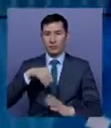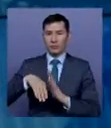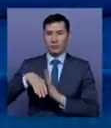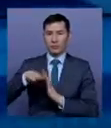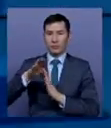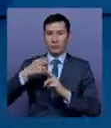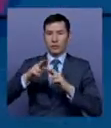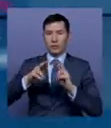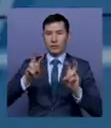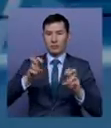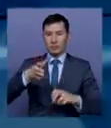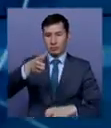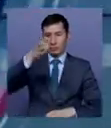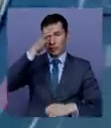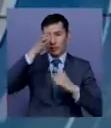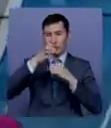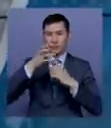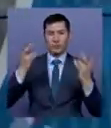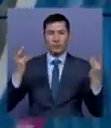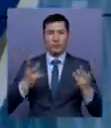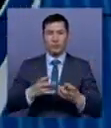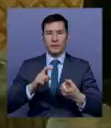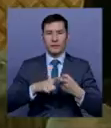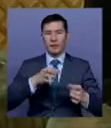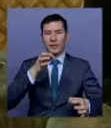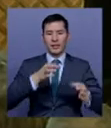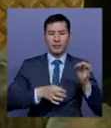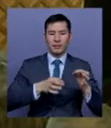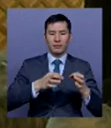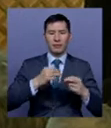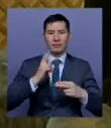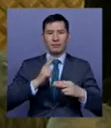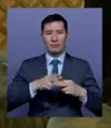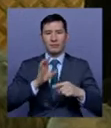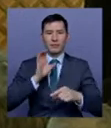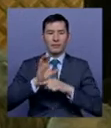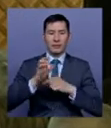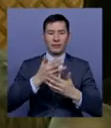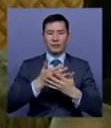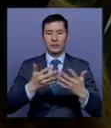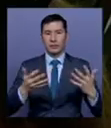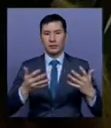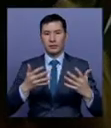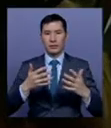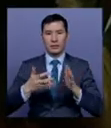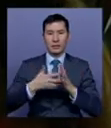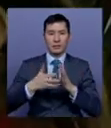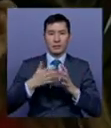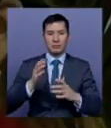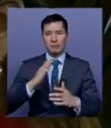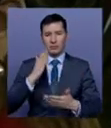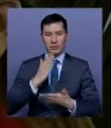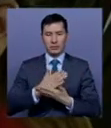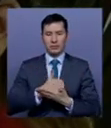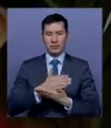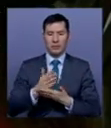ерекше. Алайда Қазақстанның мұнай мен металлургия саласын өрге сүйреу үшін ғылым жолында олқылықтар жоқ емес. Бұл туралы Ұлттық ғылым академиясының